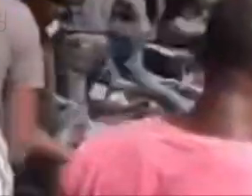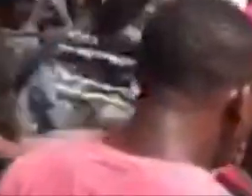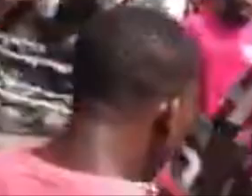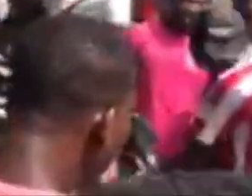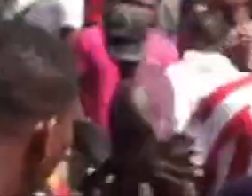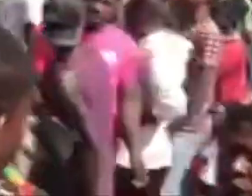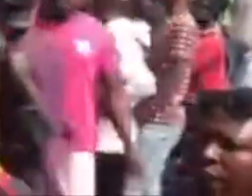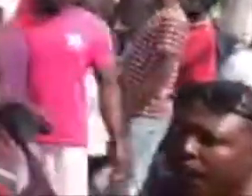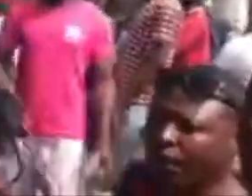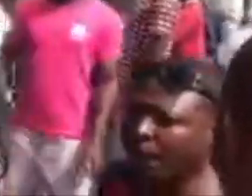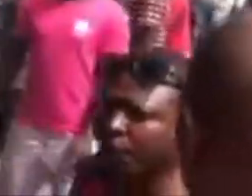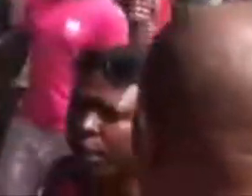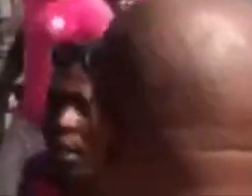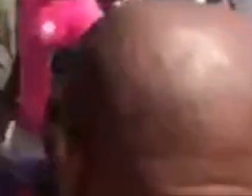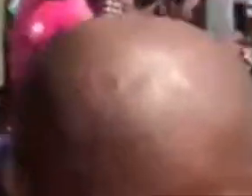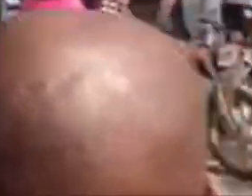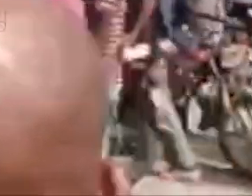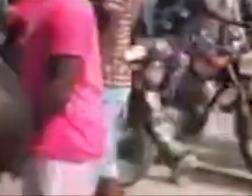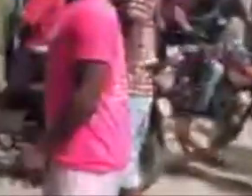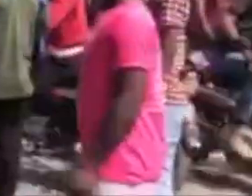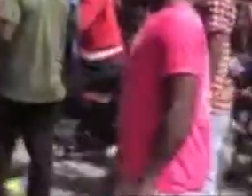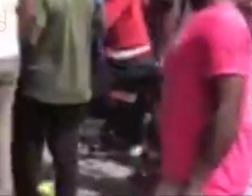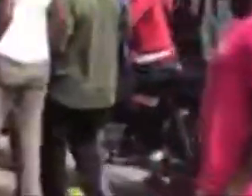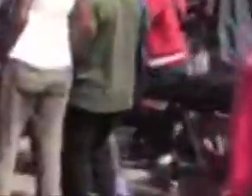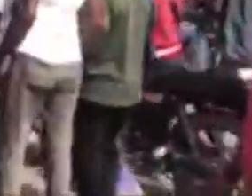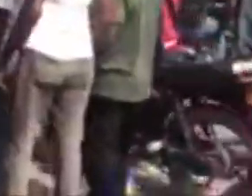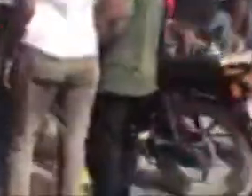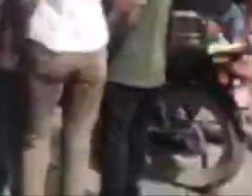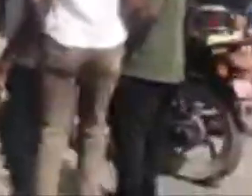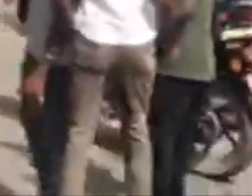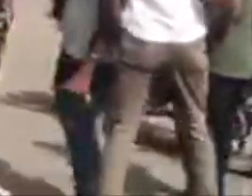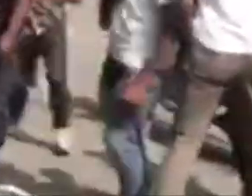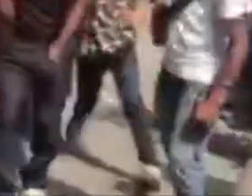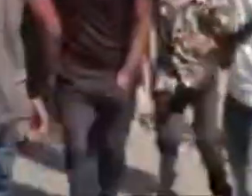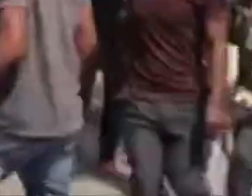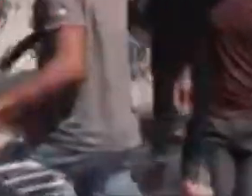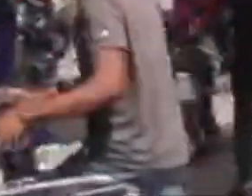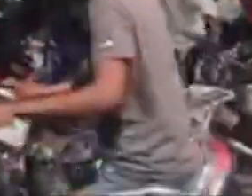pour nous. D'accord? Eh bien, passons